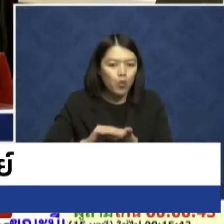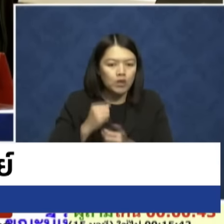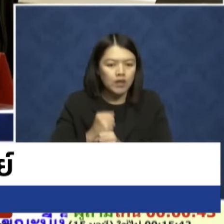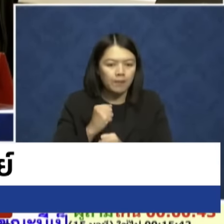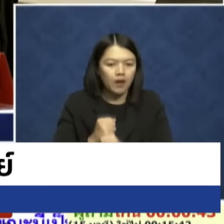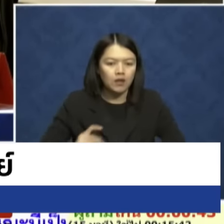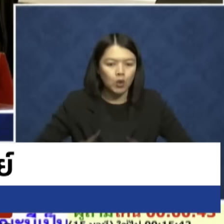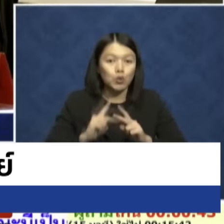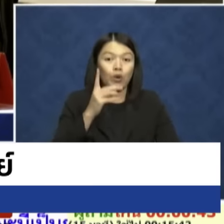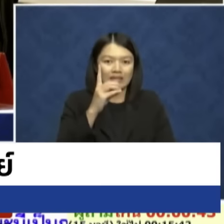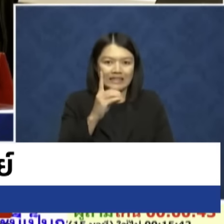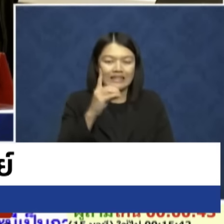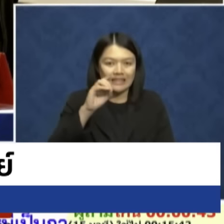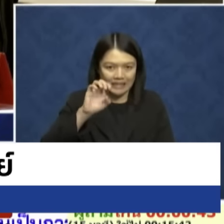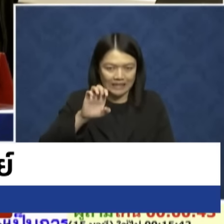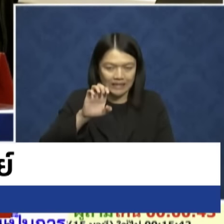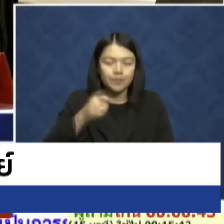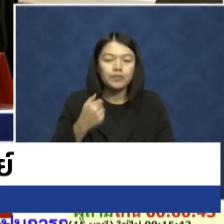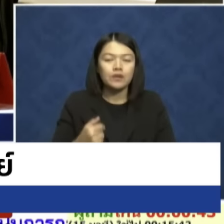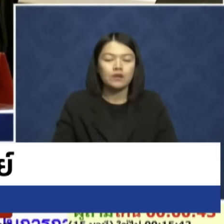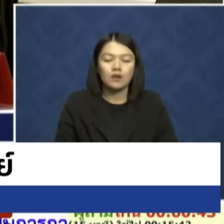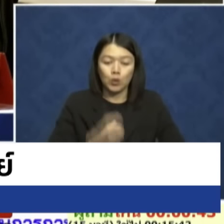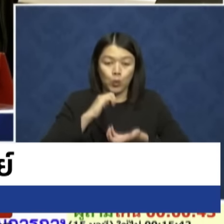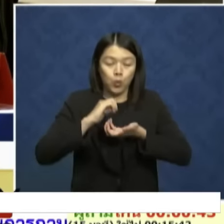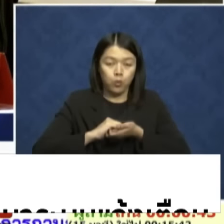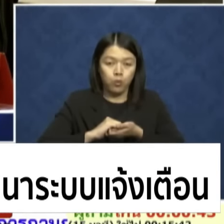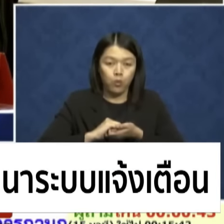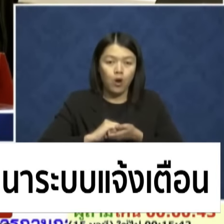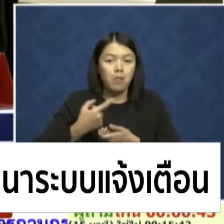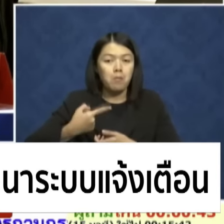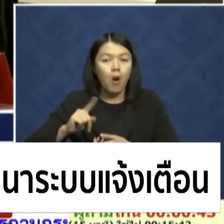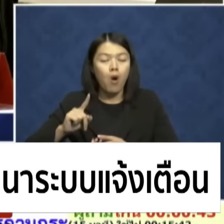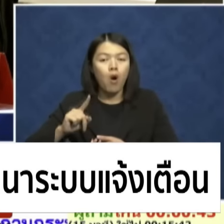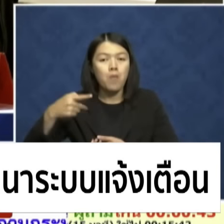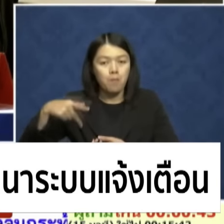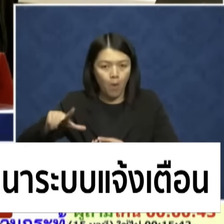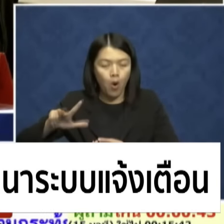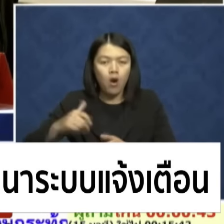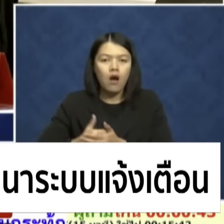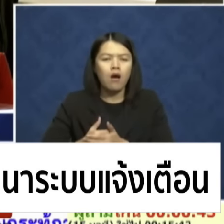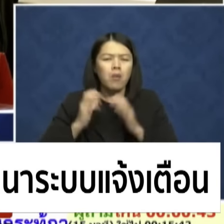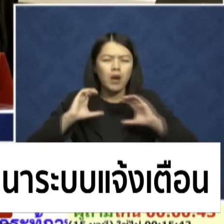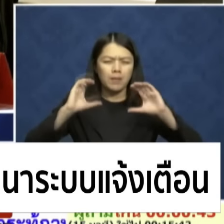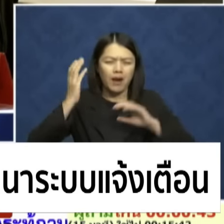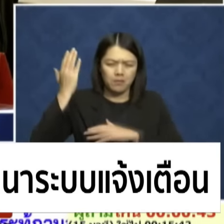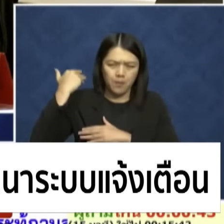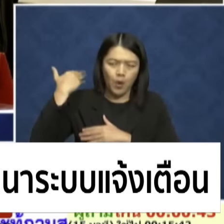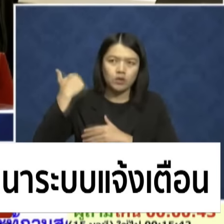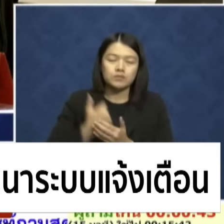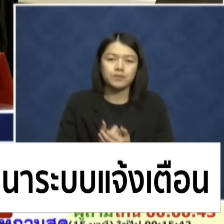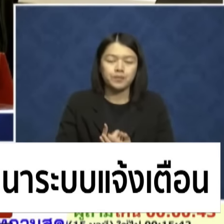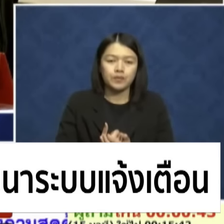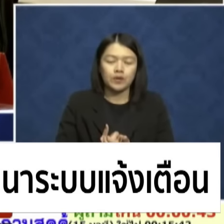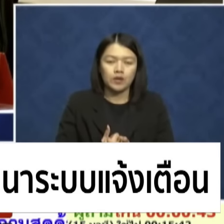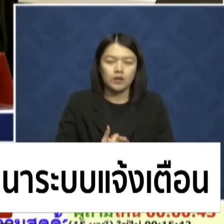deนะคะกระทรวงดิจิทัลร่วมกับทางปพที่ผ่านมาในรัฐบาลชุดก่อนๆเนี่ยค่ะก็คือ